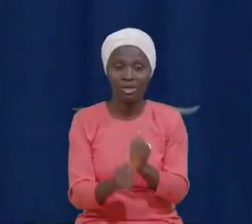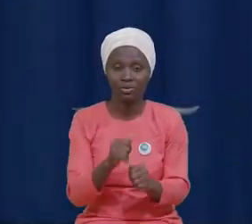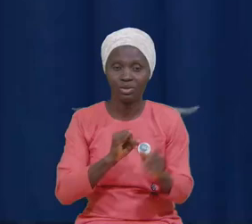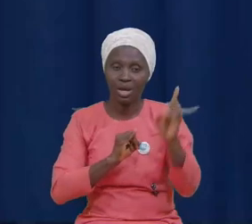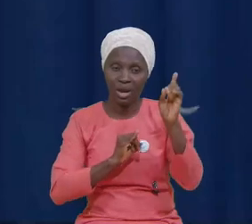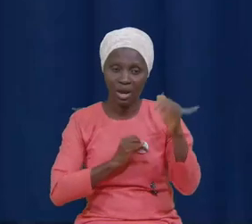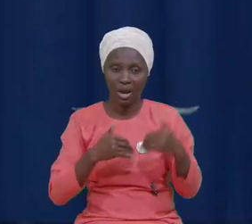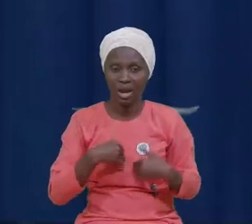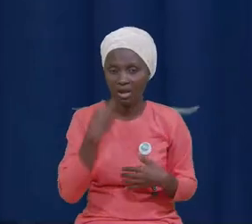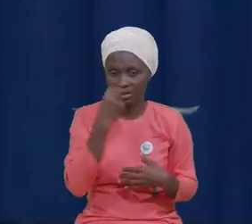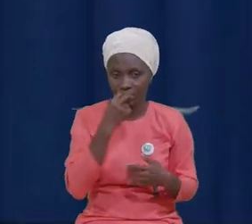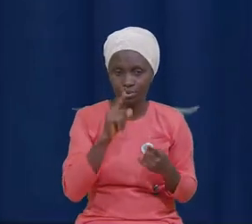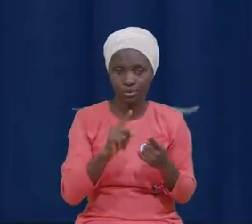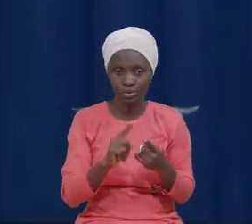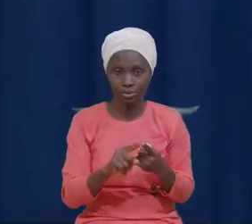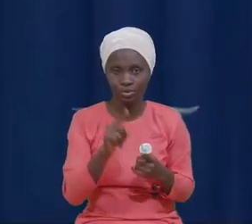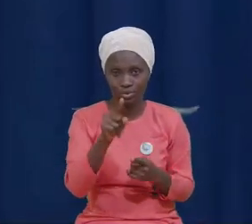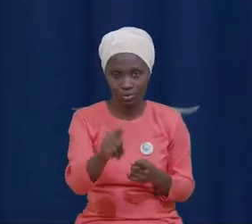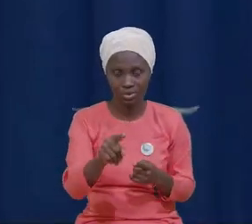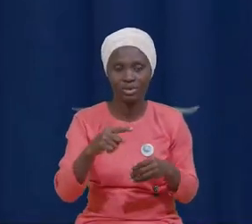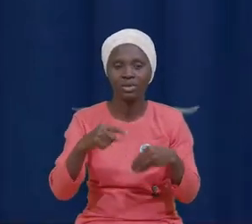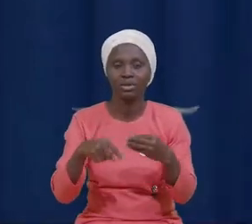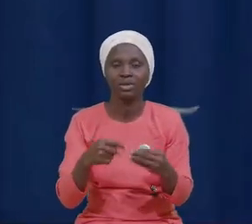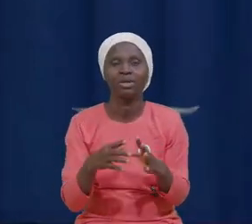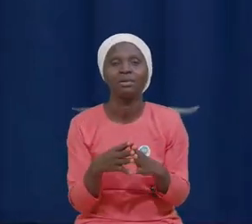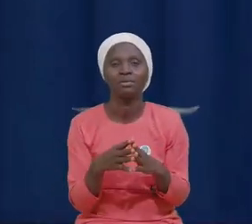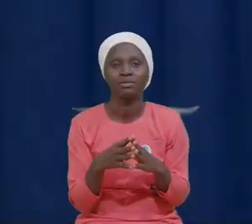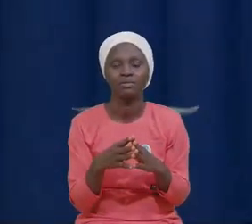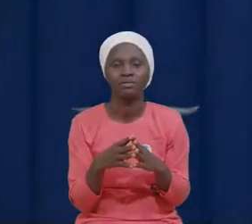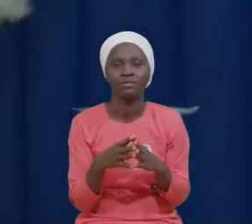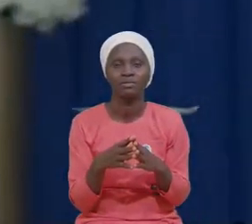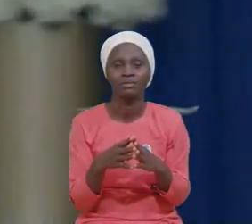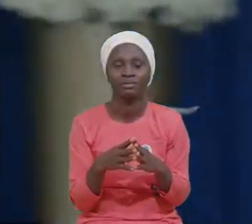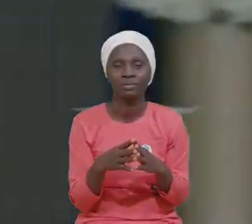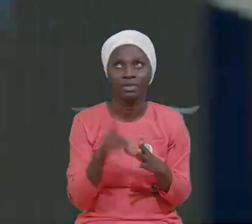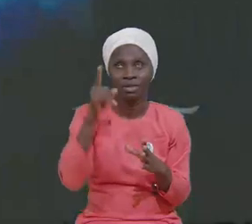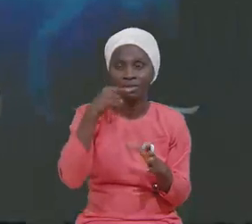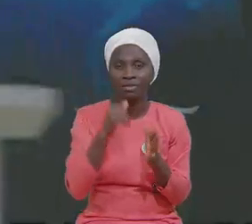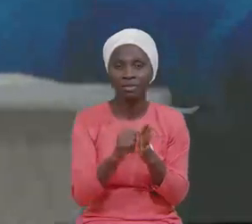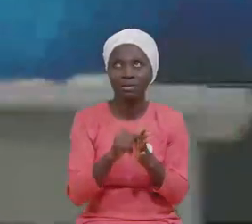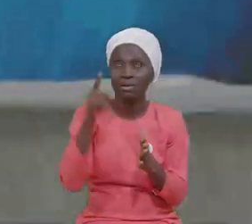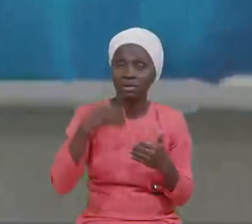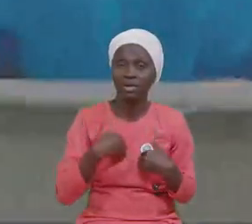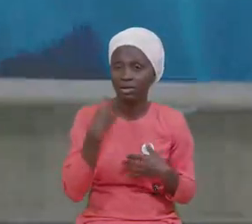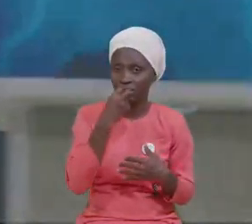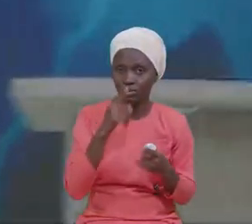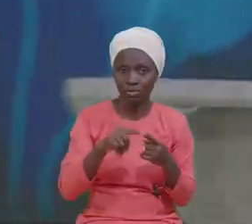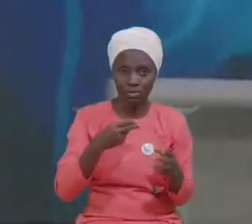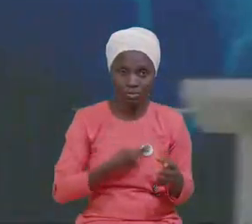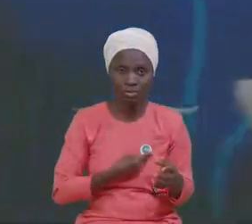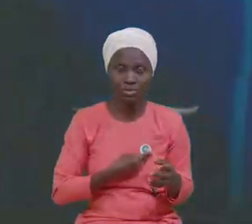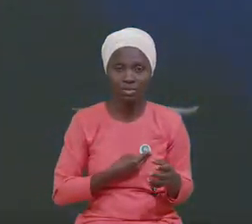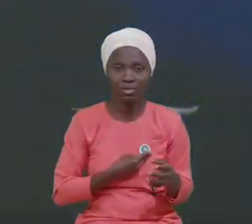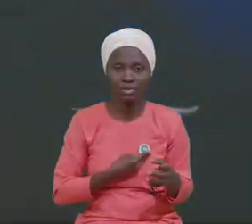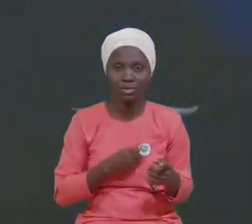dis. Et je n'ai exécuté ce que je te dis. Aidez. Il nous a